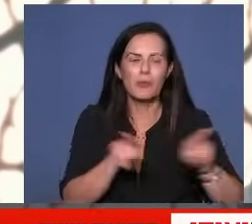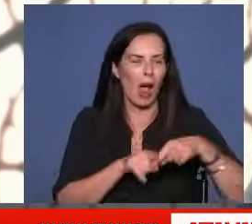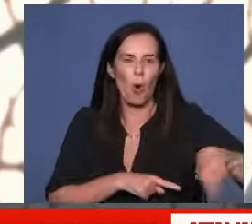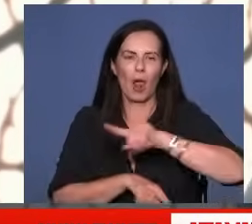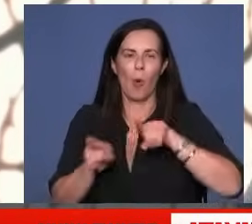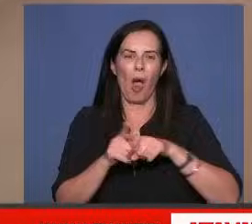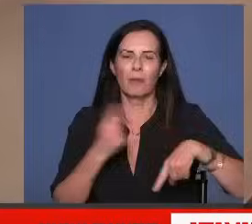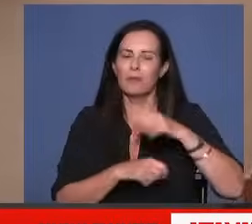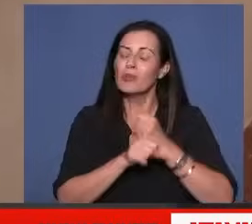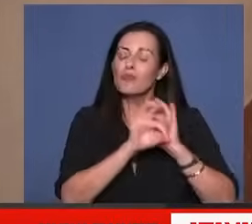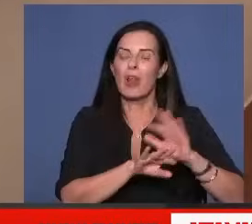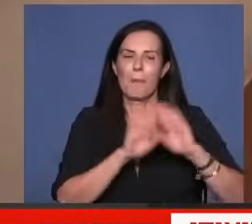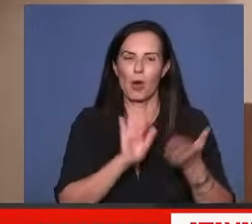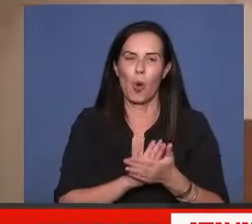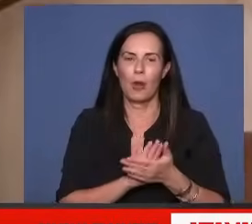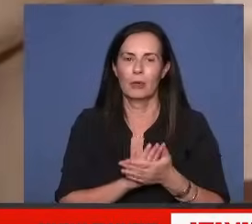ואני אעשה בשבילם הכול.